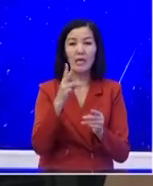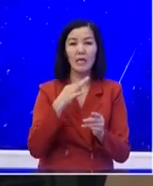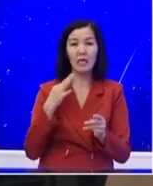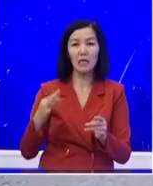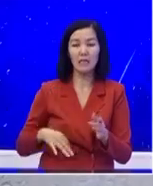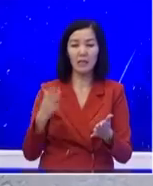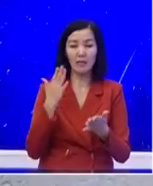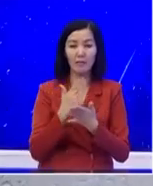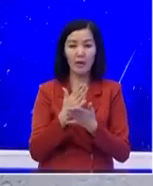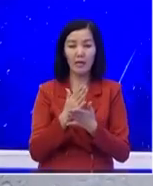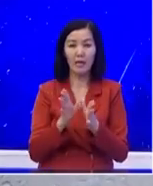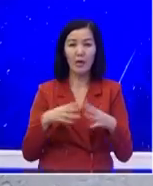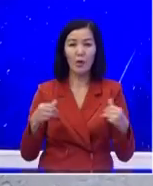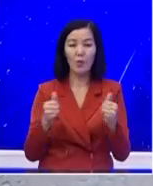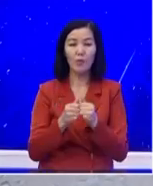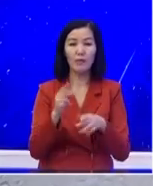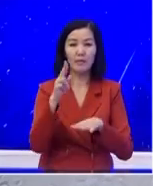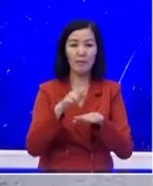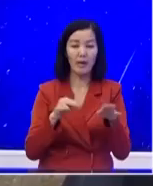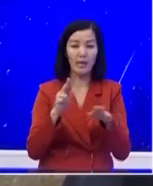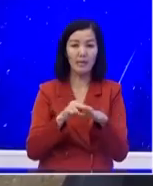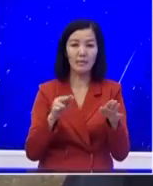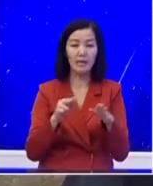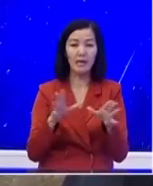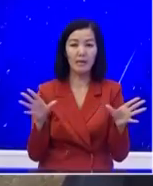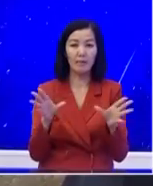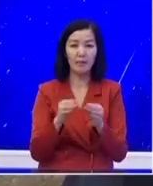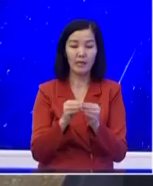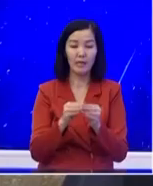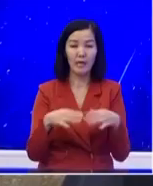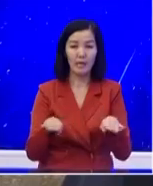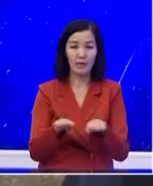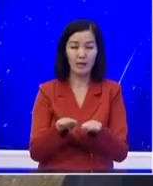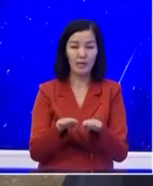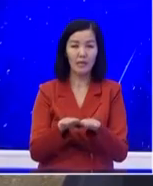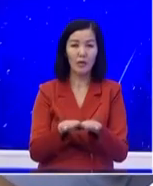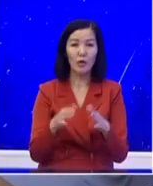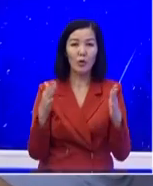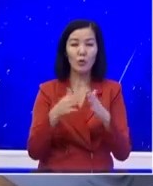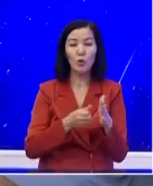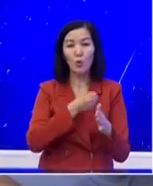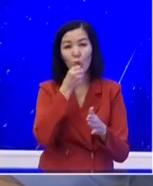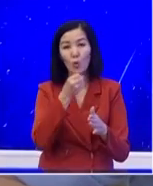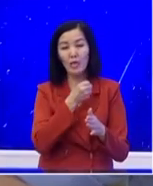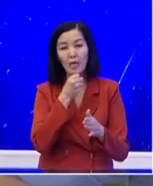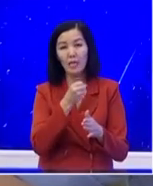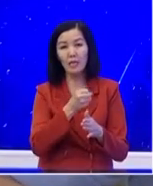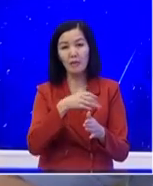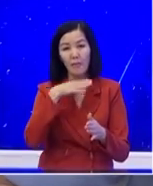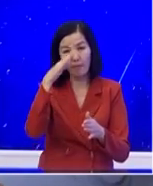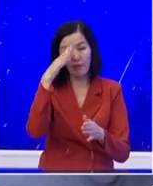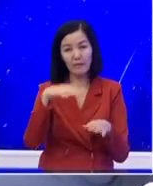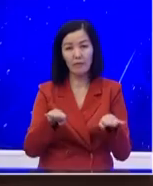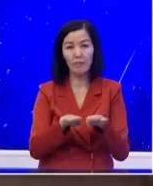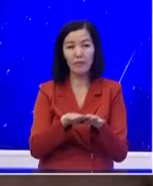отыр. Рымжановтар әулетімен полиция мамандығы егіз ұғымға айналып кеткендей, үйдің үлкені де әке ізімен жүріп